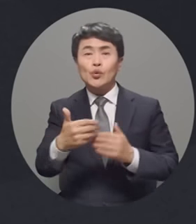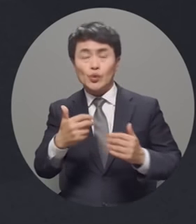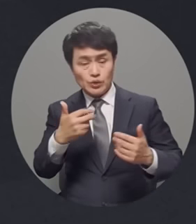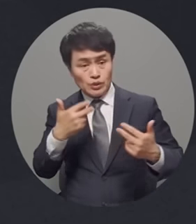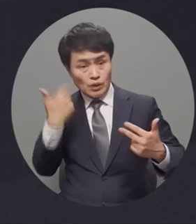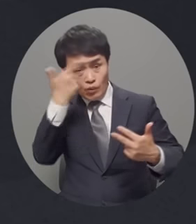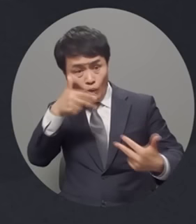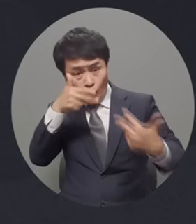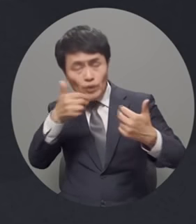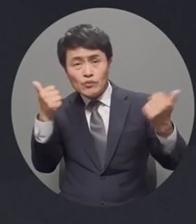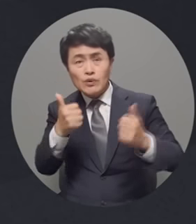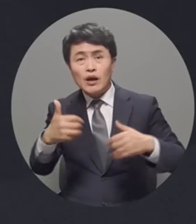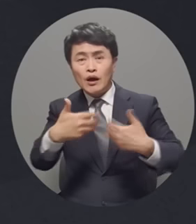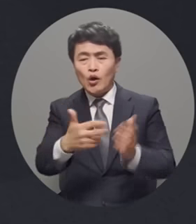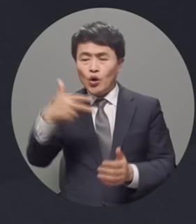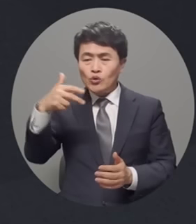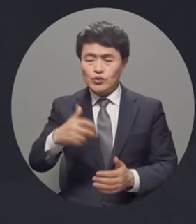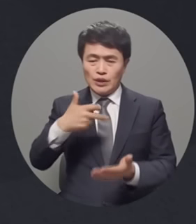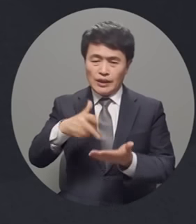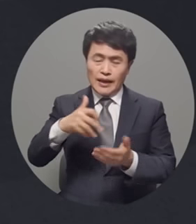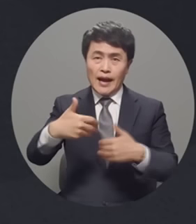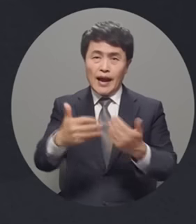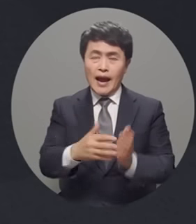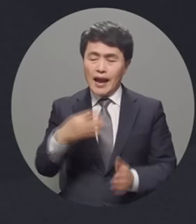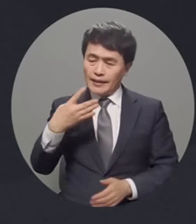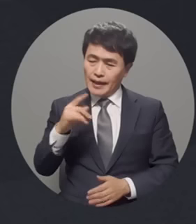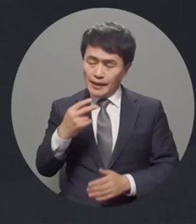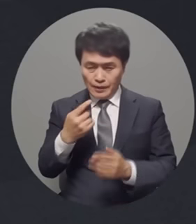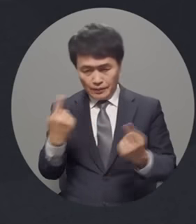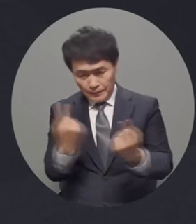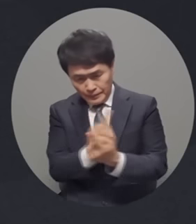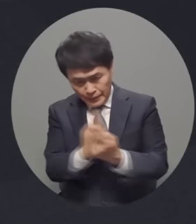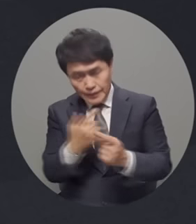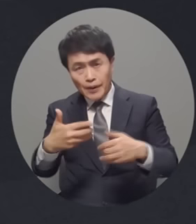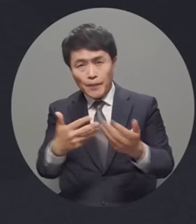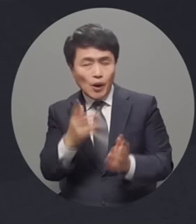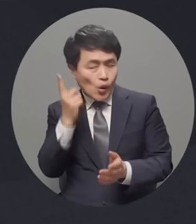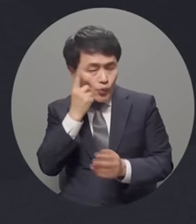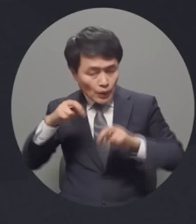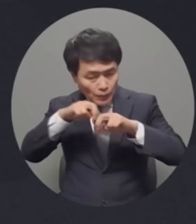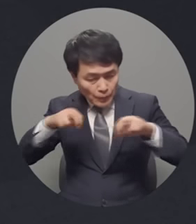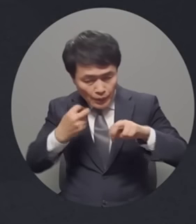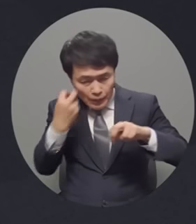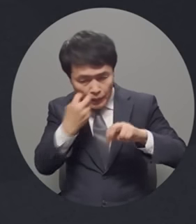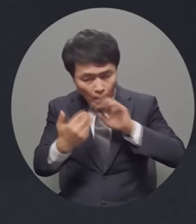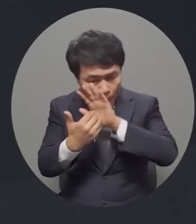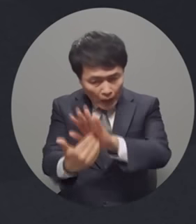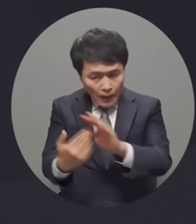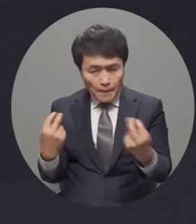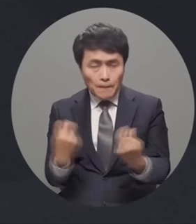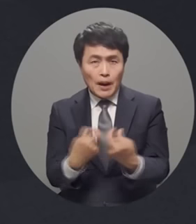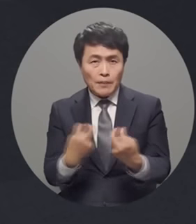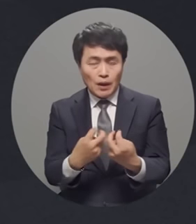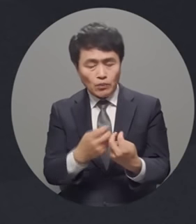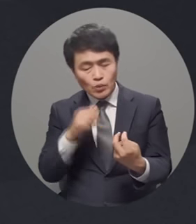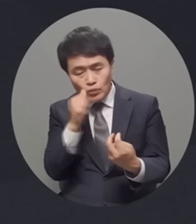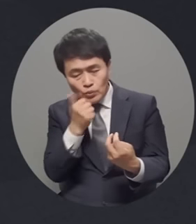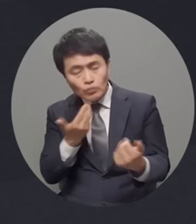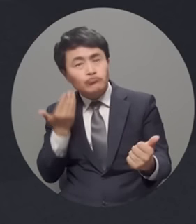참석했다. 주 씨가 카카오톡과 텔레그램 보안 수준 차이와 휴대전화 포렌식 대처법 등을 단계적으로